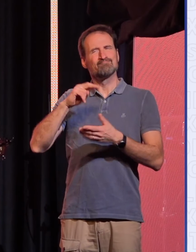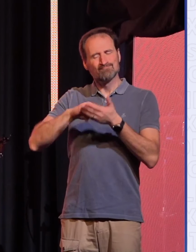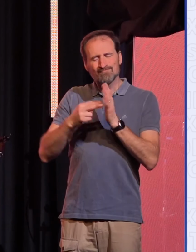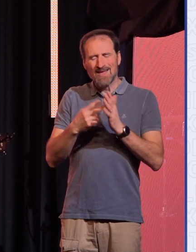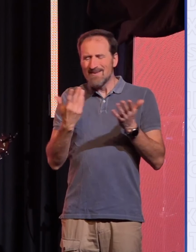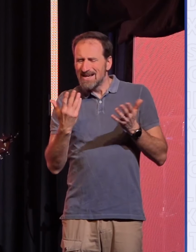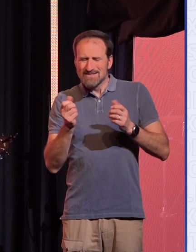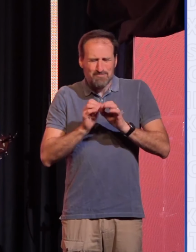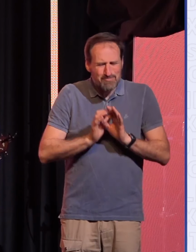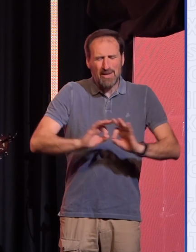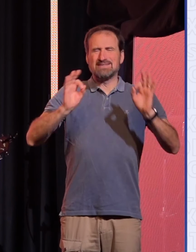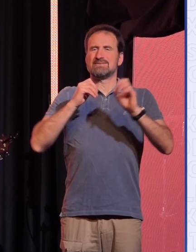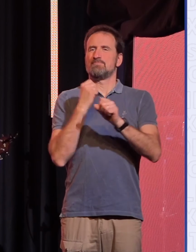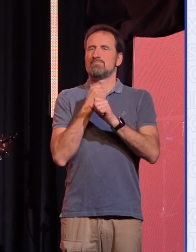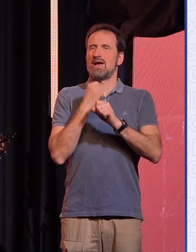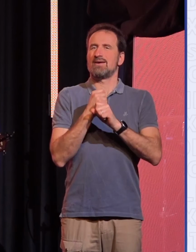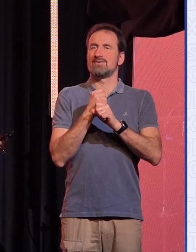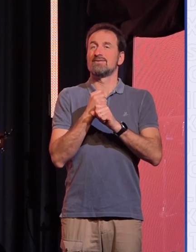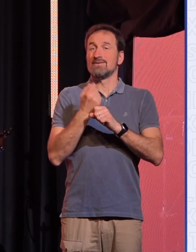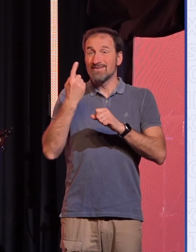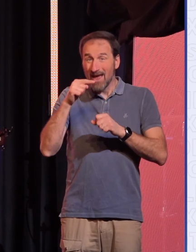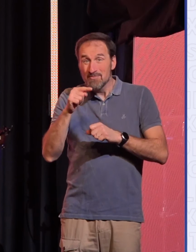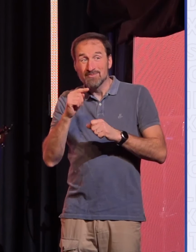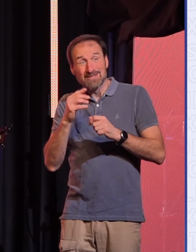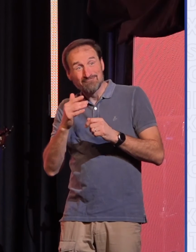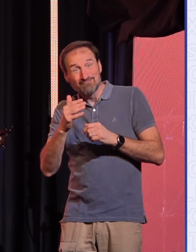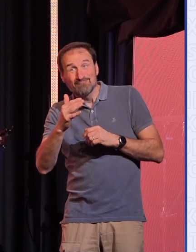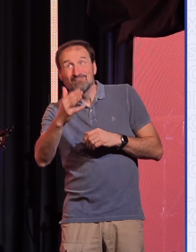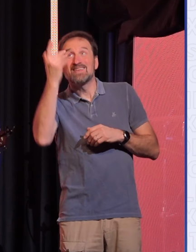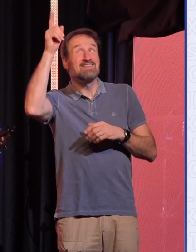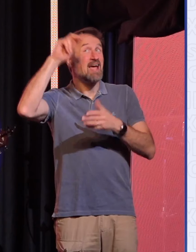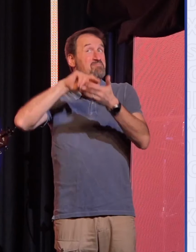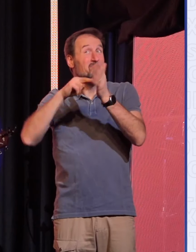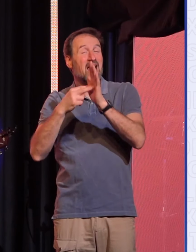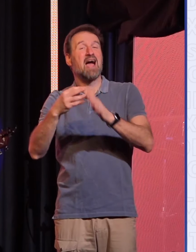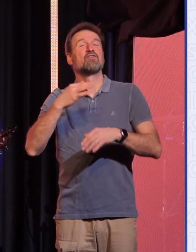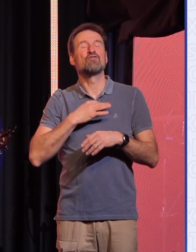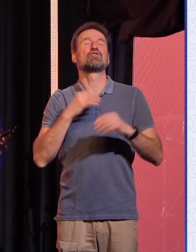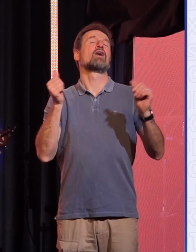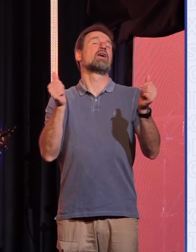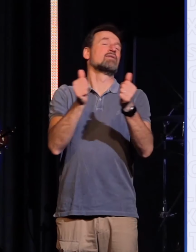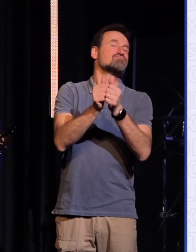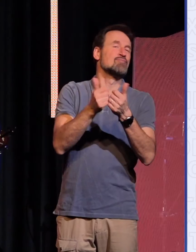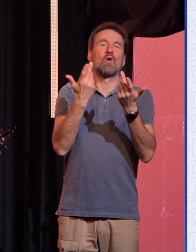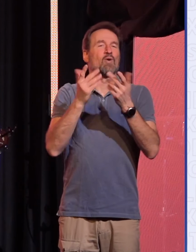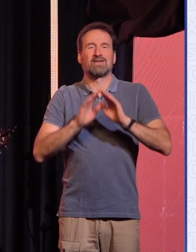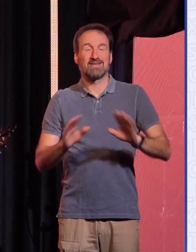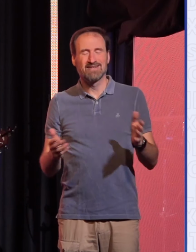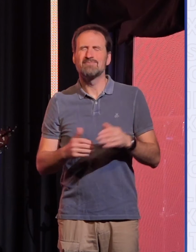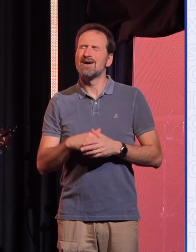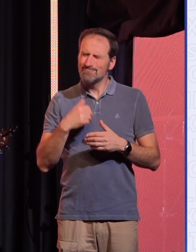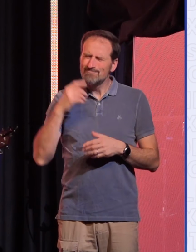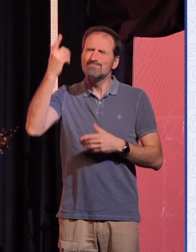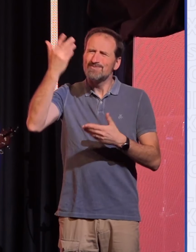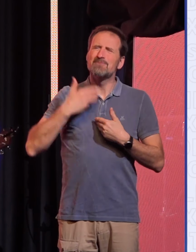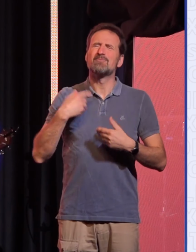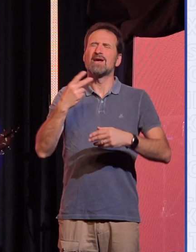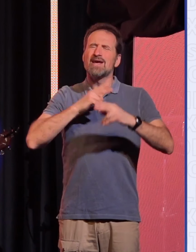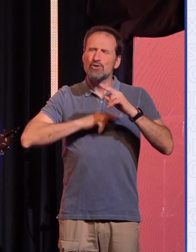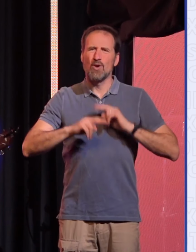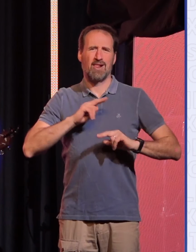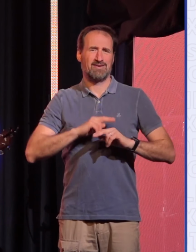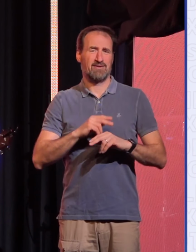hast, Jesus. Segne uns wirklich auf diesen Weg, schenk uns auch wirklich Geduld, auch wenn es manchmal sich wirklich lang anfühlt, bis man vielleicht zu